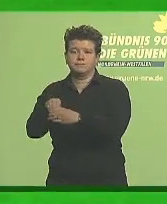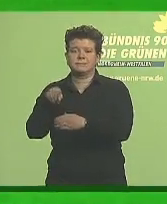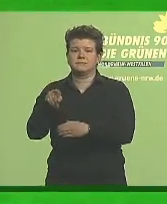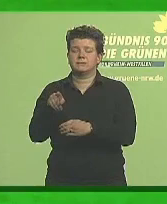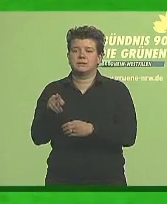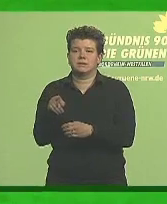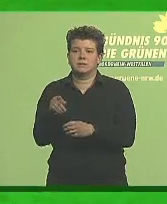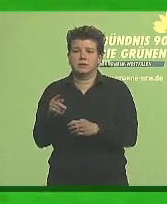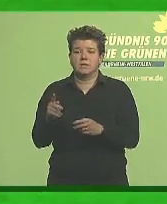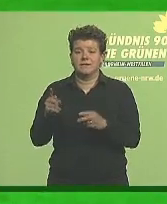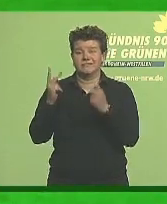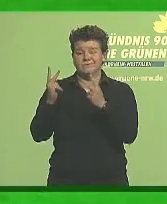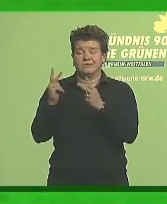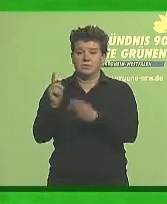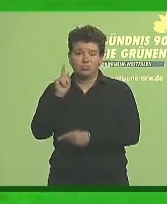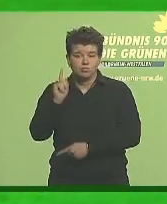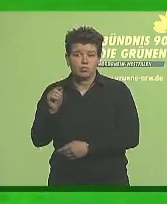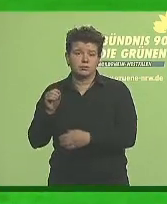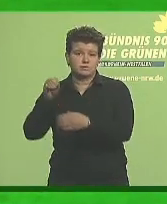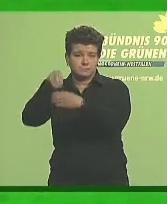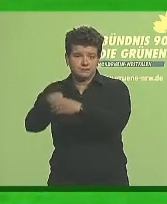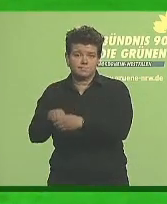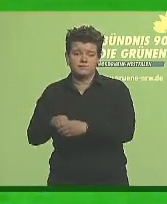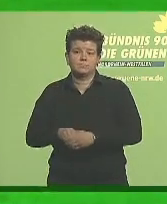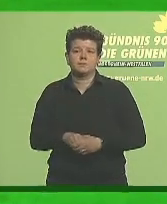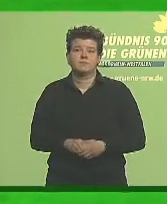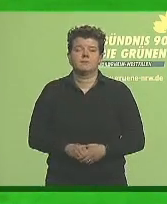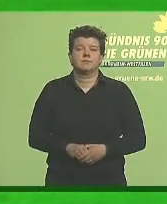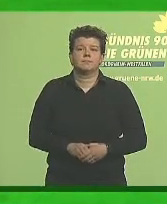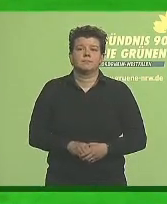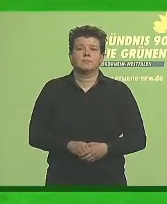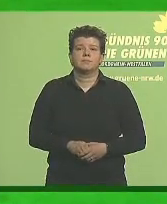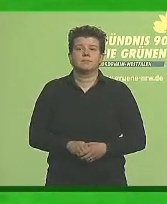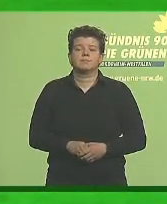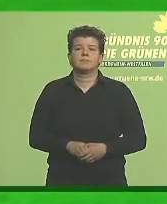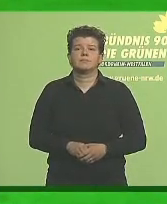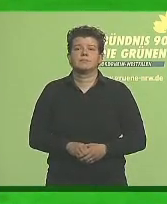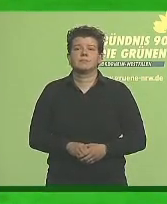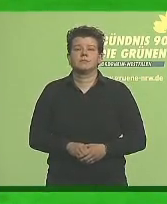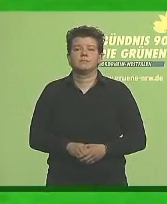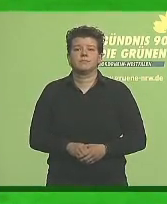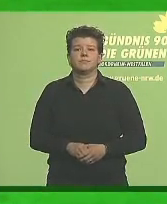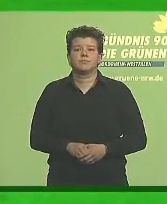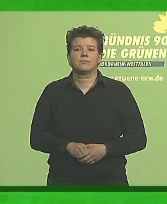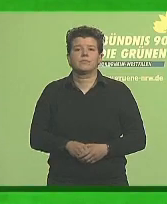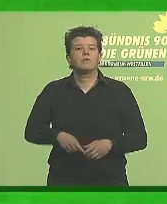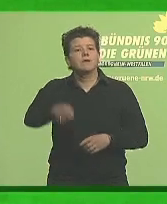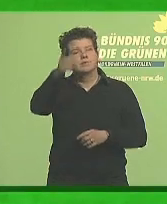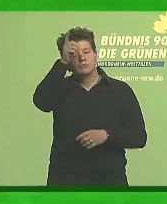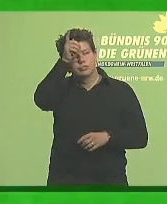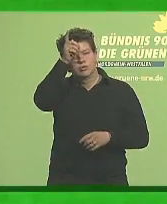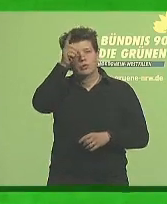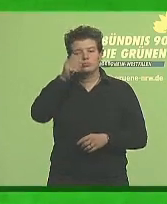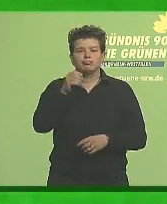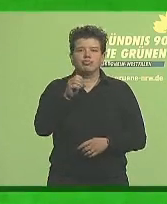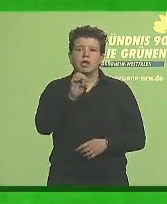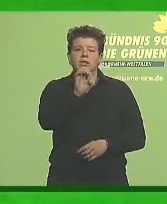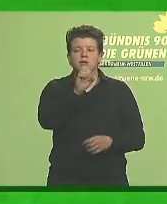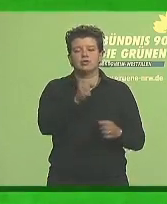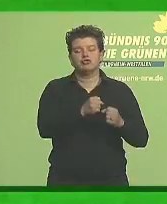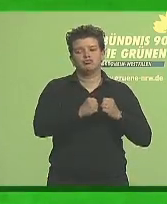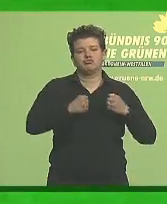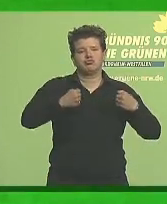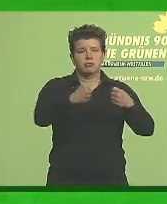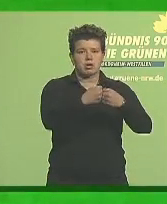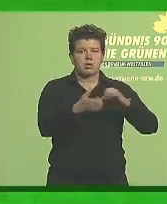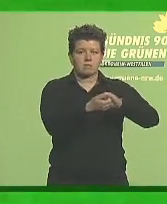unverzichtbar wie die vorsorgliche Einbettung Deutschlands in die europäische Staatengemeinschaft.